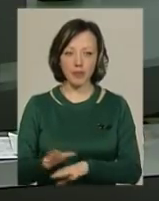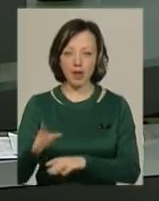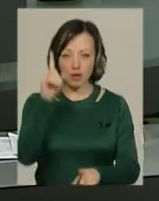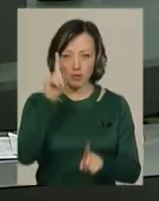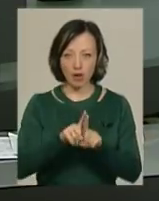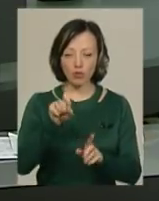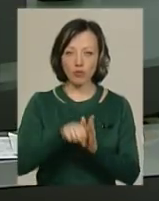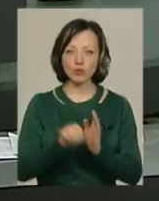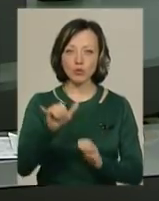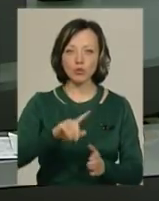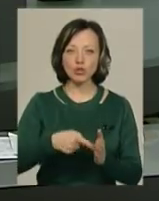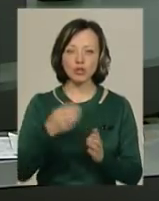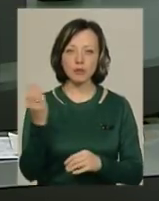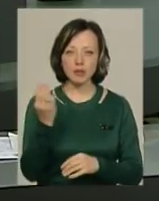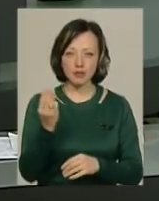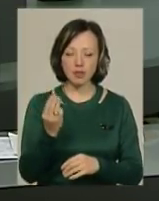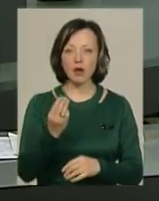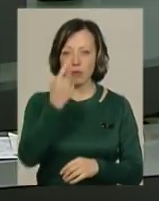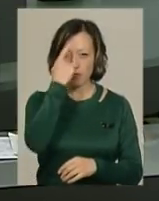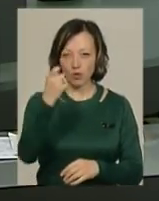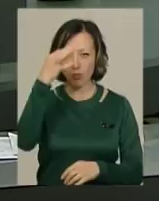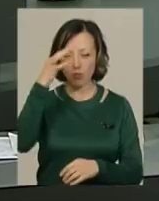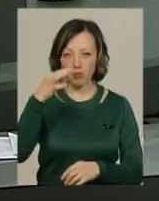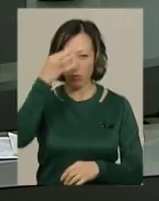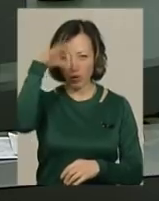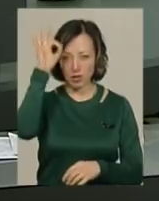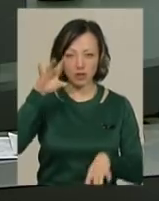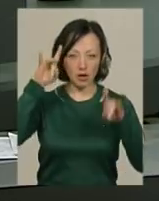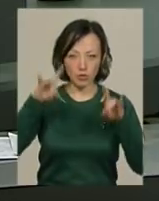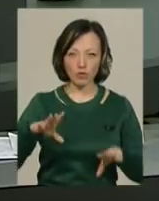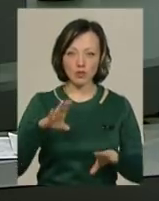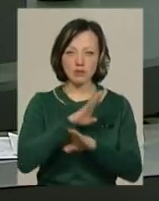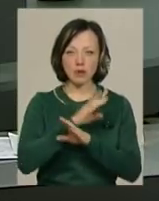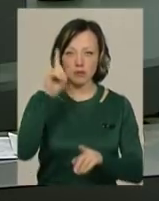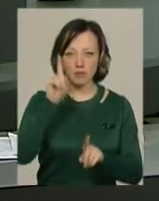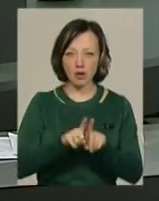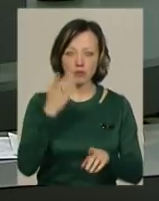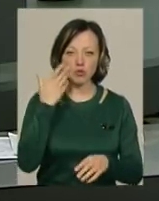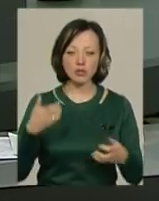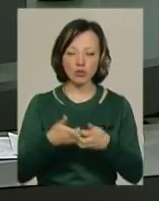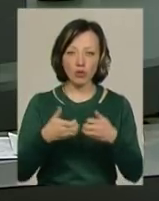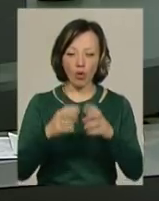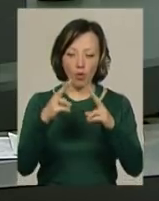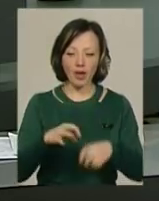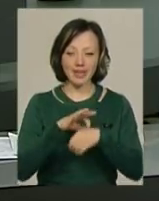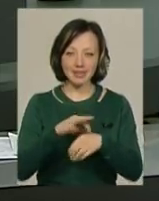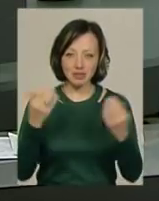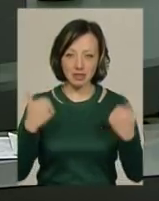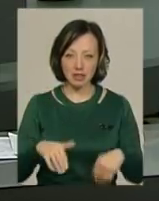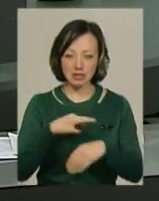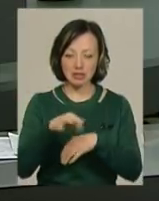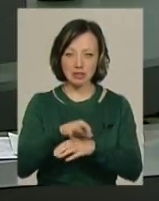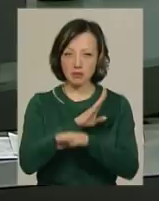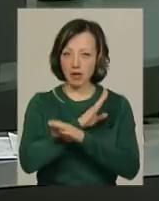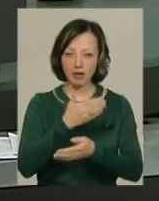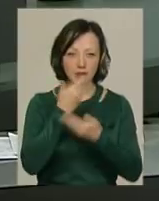Братовбивство в Шепетівці. Місцевий житель повідомив поліцію про раптову смерть брата під час чаркування. При огляді тіла ознак насильницької смерті